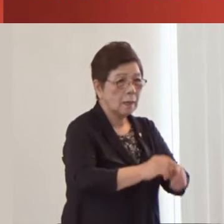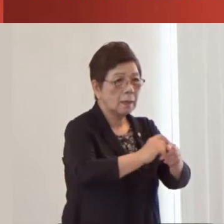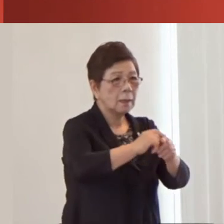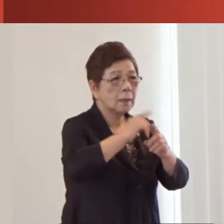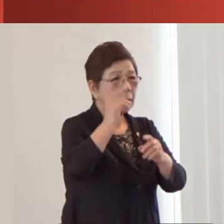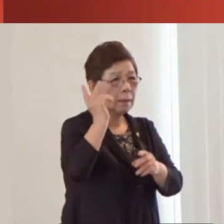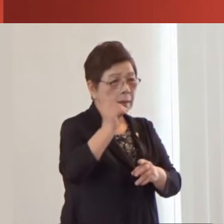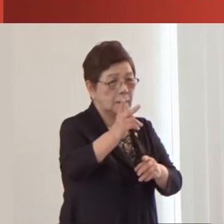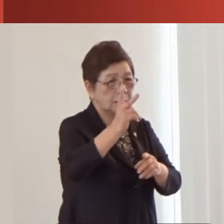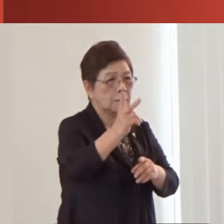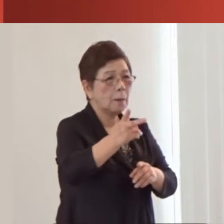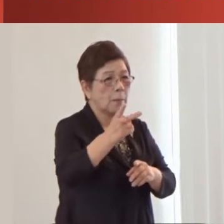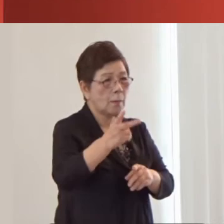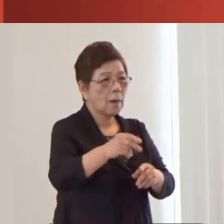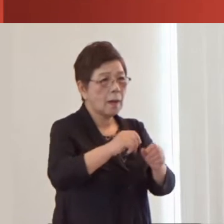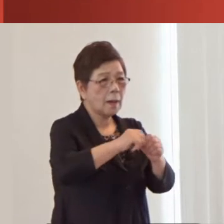です。